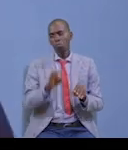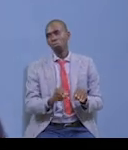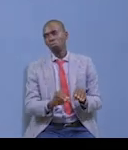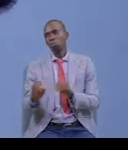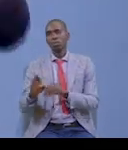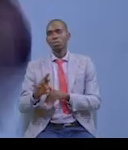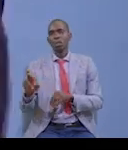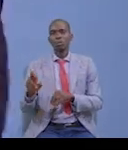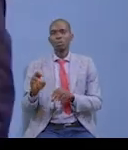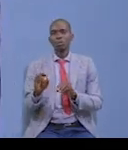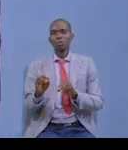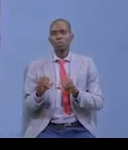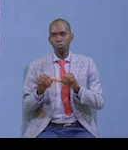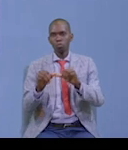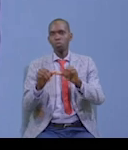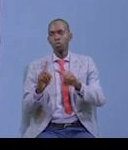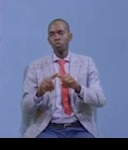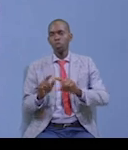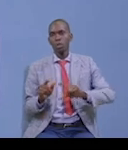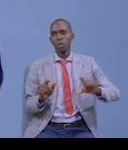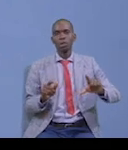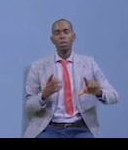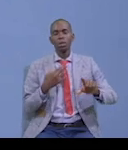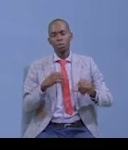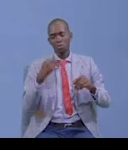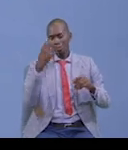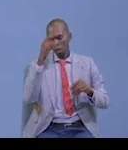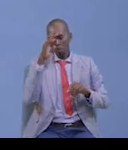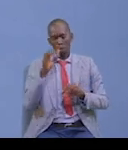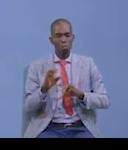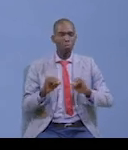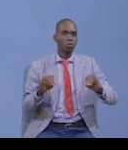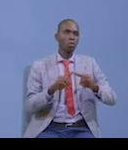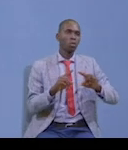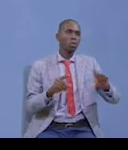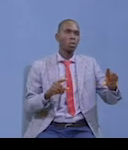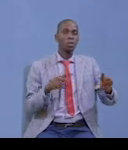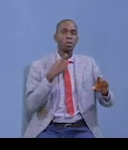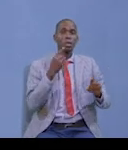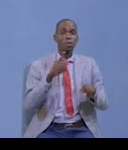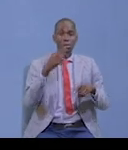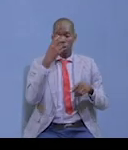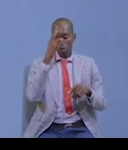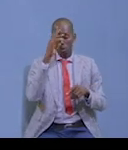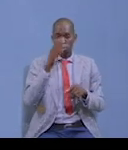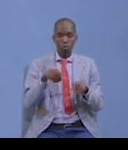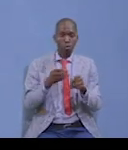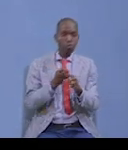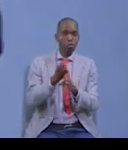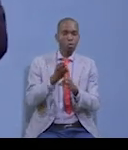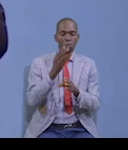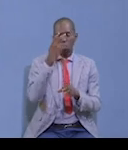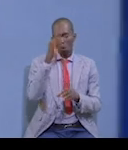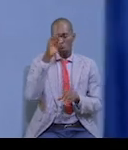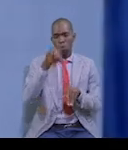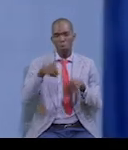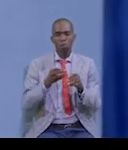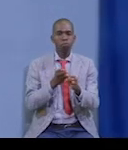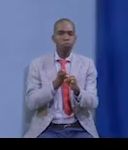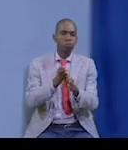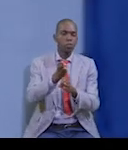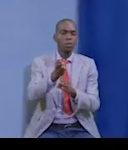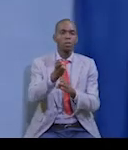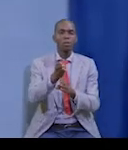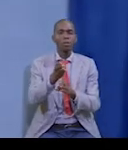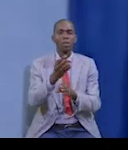తిరిగాడు. Move left. ముందుకు ఎడమ వైపుకు వెళ్ళు. And he moved left. ఎడమ వైపుకు వెళ్ళాడు. Go straight. నేరుగా వెళ్ళు. And he went straight. ఆ విధంగా నేరుగా